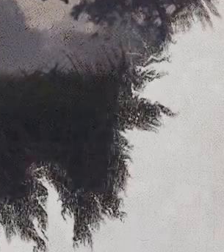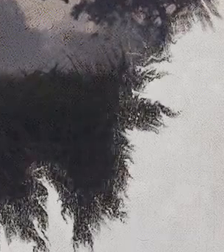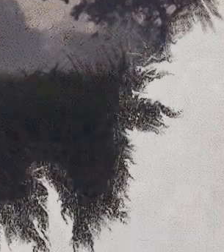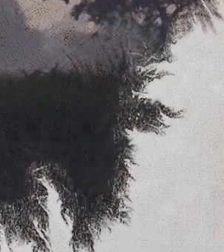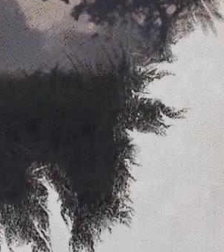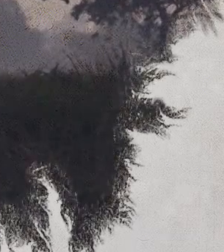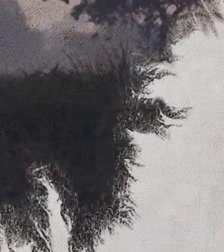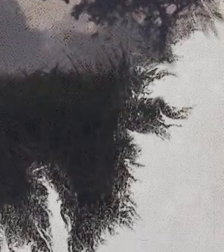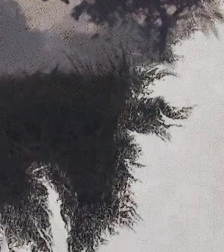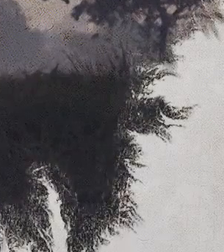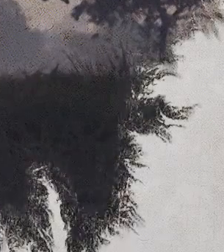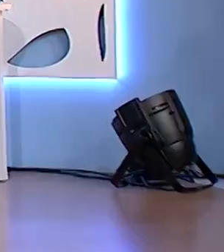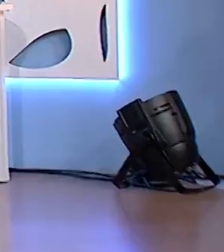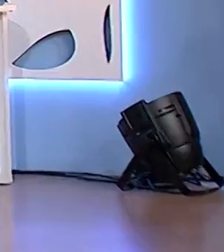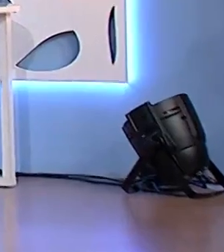โน้ท